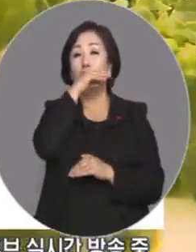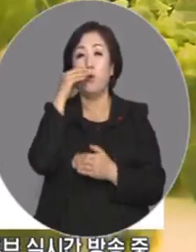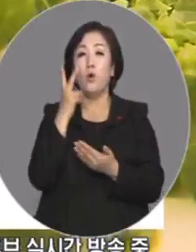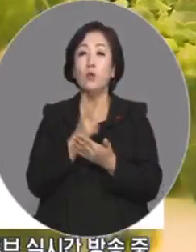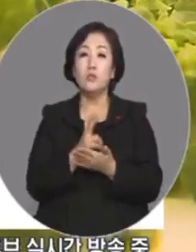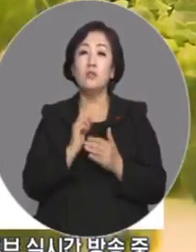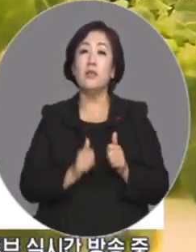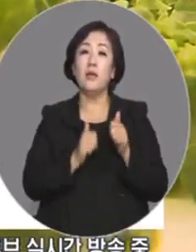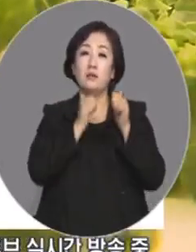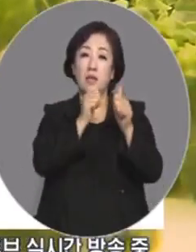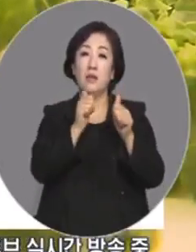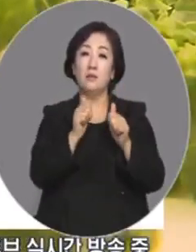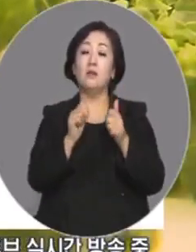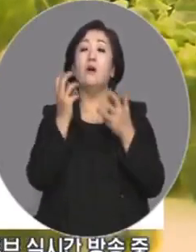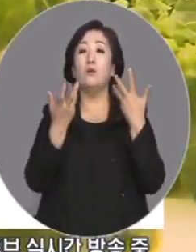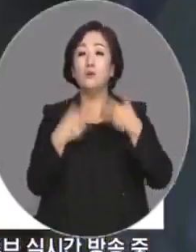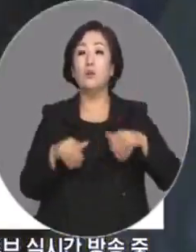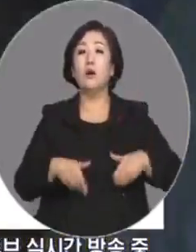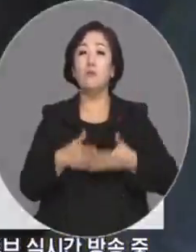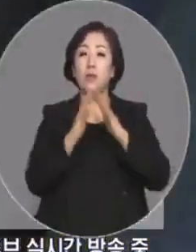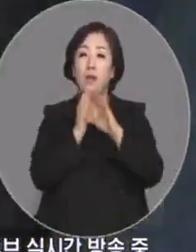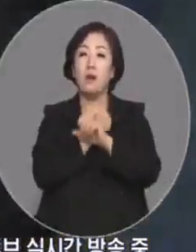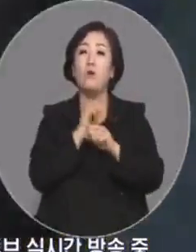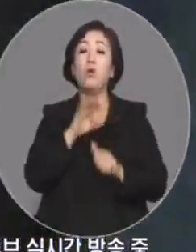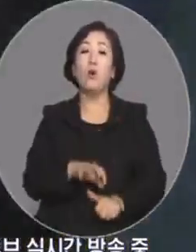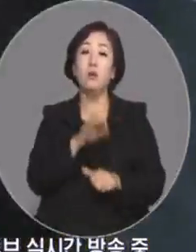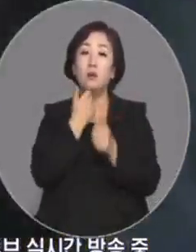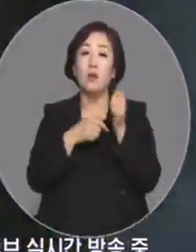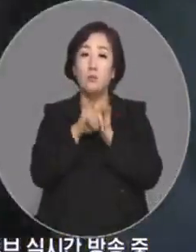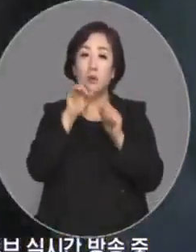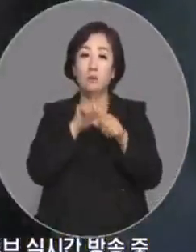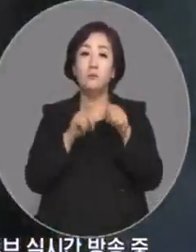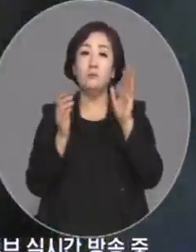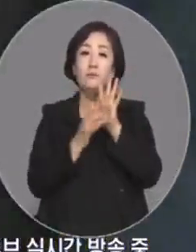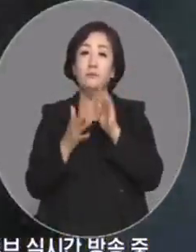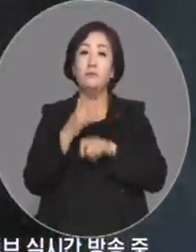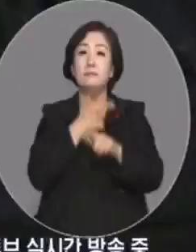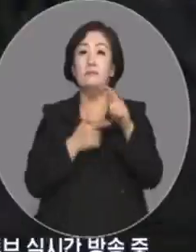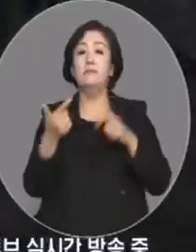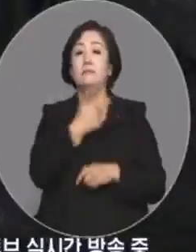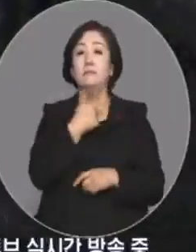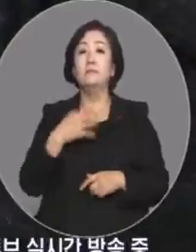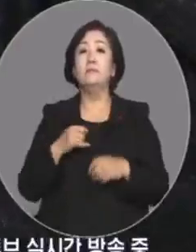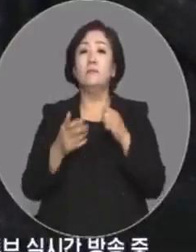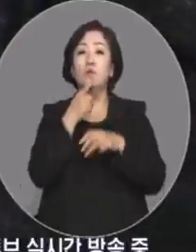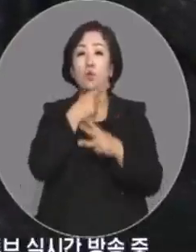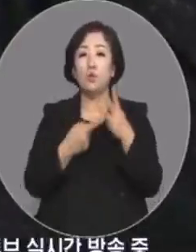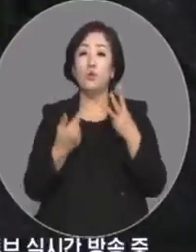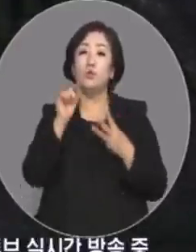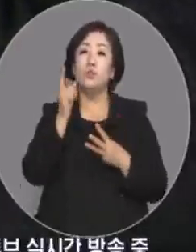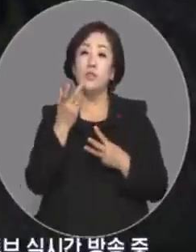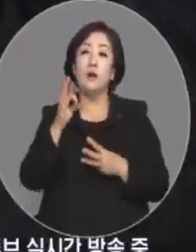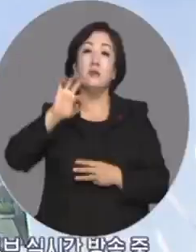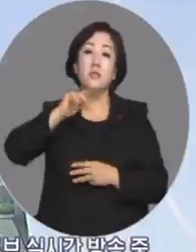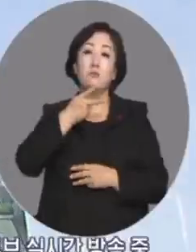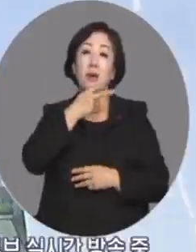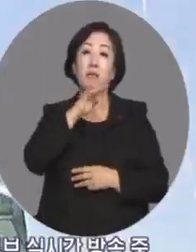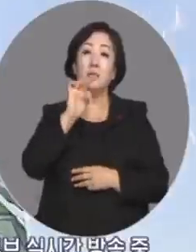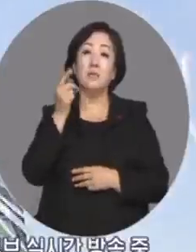데이터 구축 그리고 활용할 수 있는. 의회의 우려 속에 시작된 울주형 스마트팜 단지